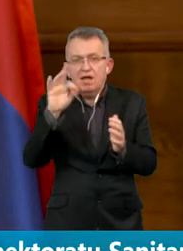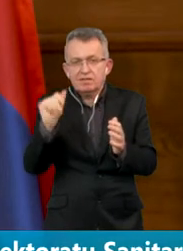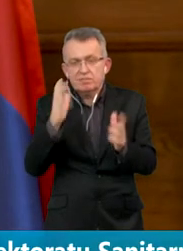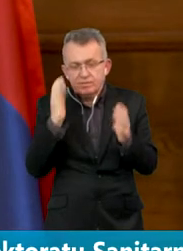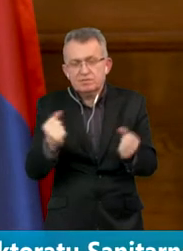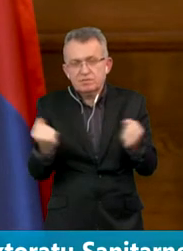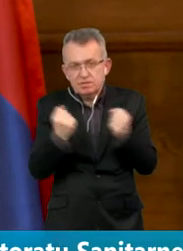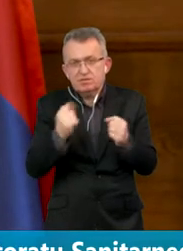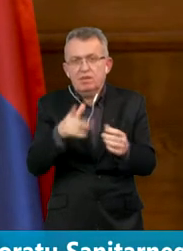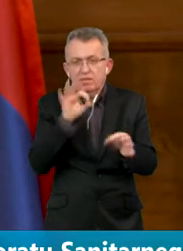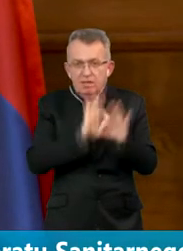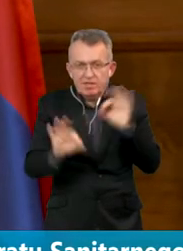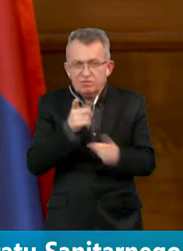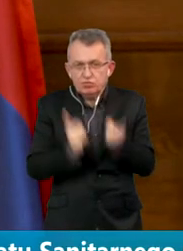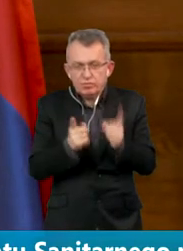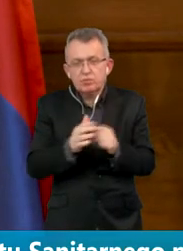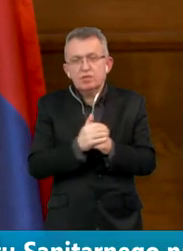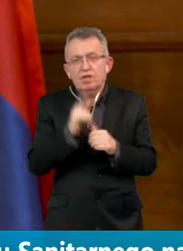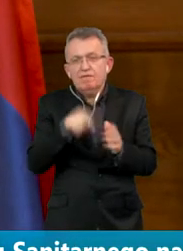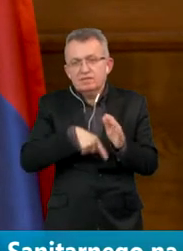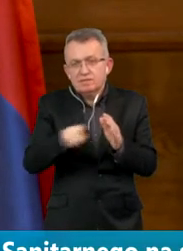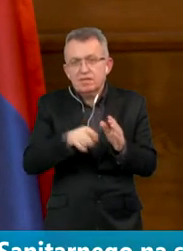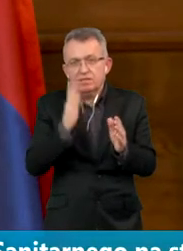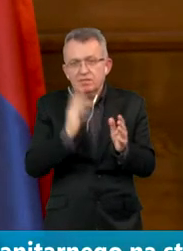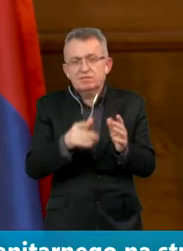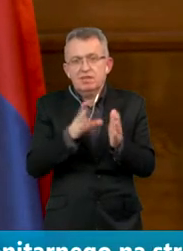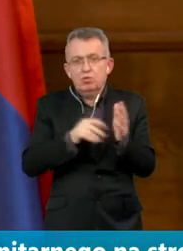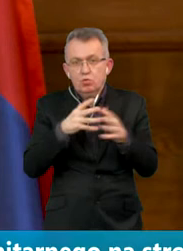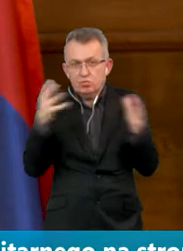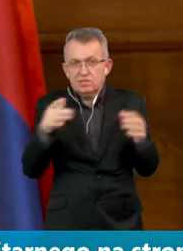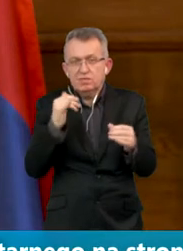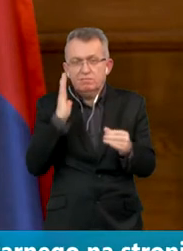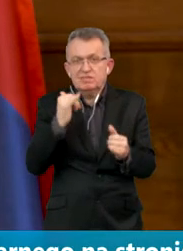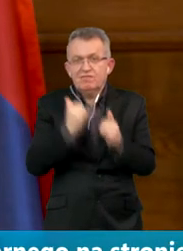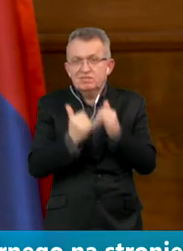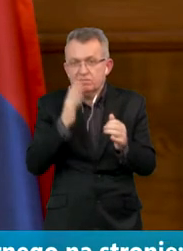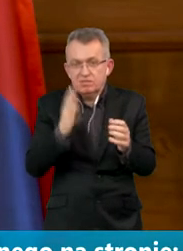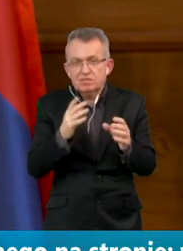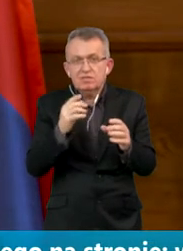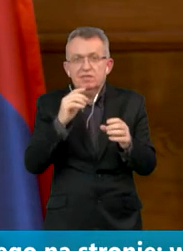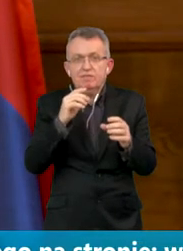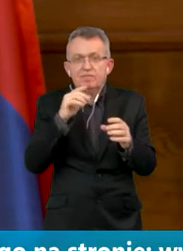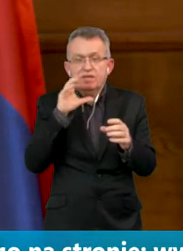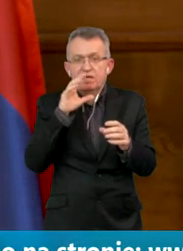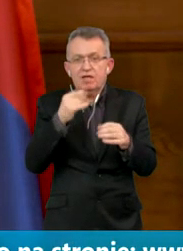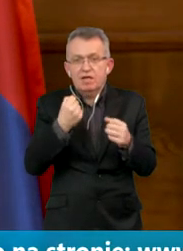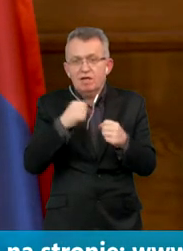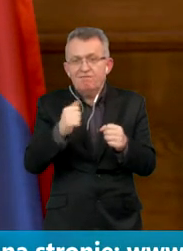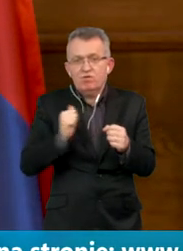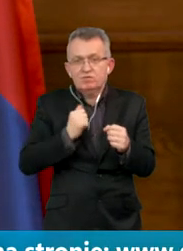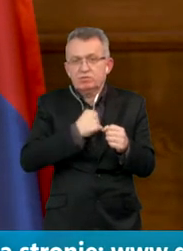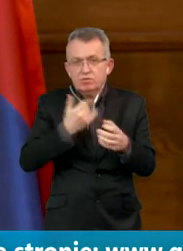się tym, postaramy się to naprawić. Najbliższą taką inwestycją, też dużą, będzie remont Alei Wojska